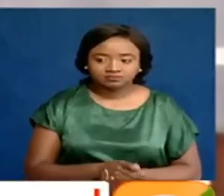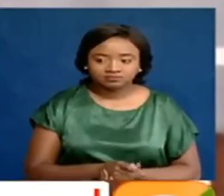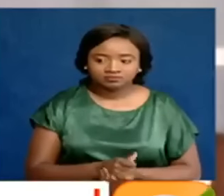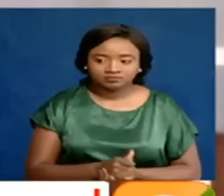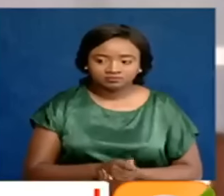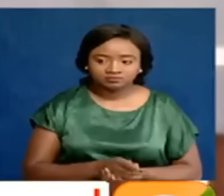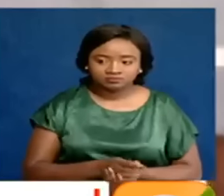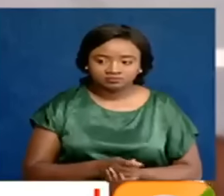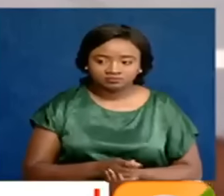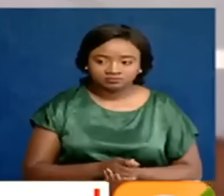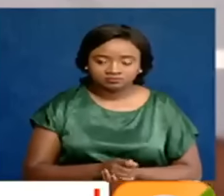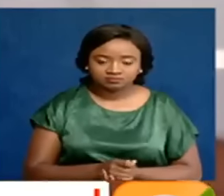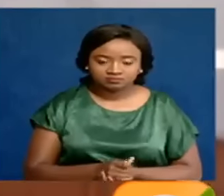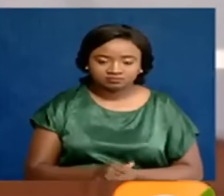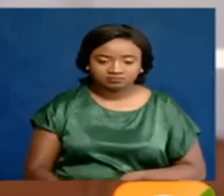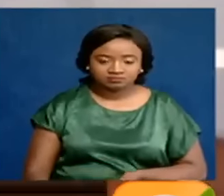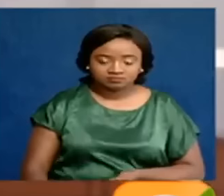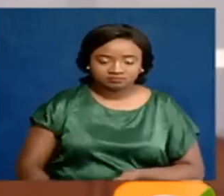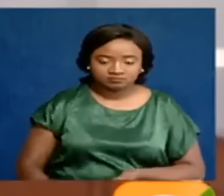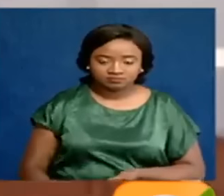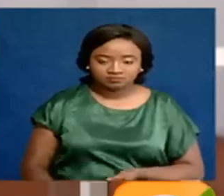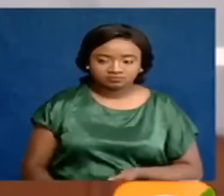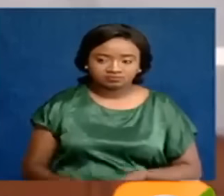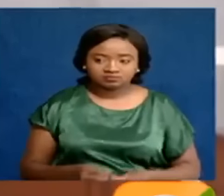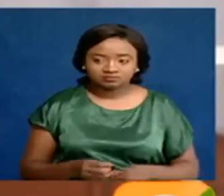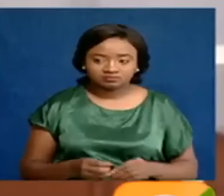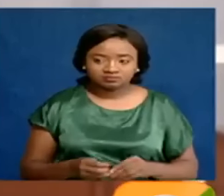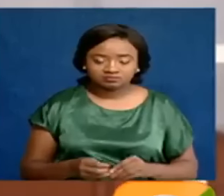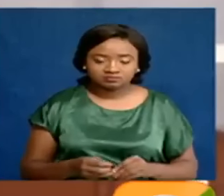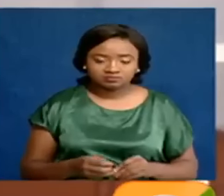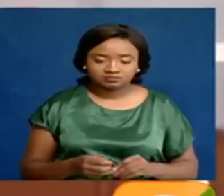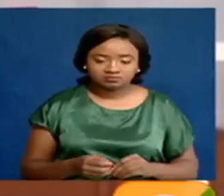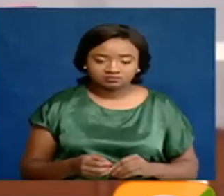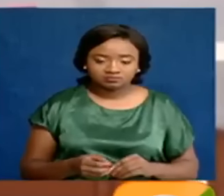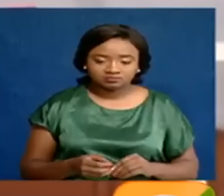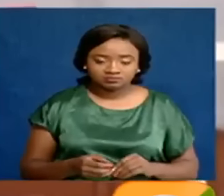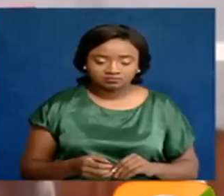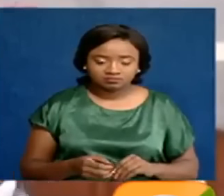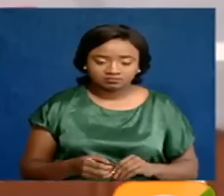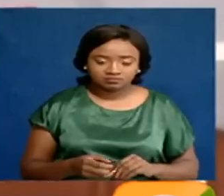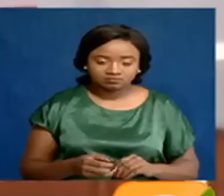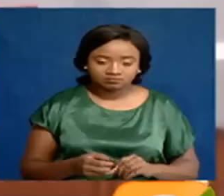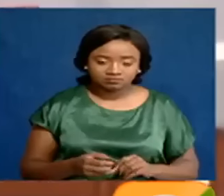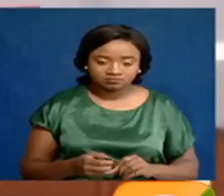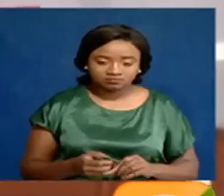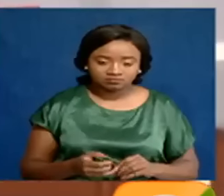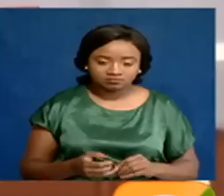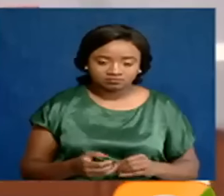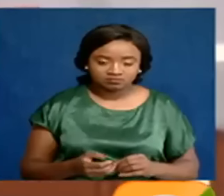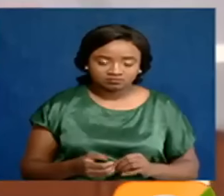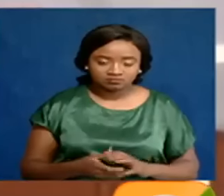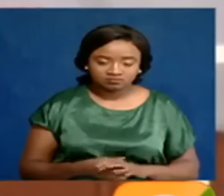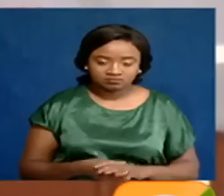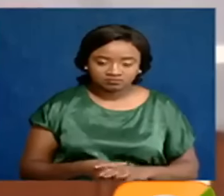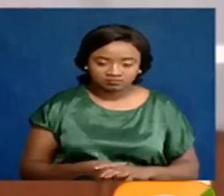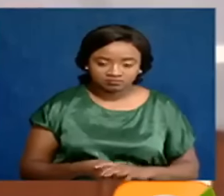Hata sahi president amesema ni mbaya. Hakukuwa na haja ya kumpigia makofi kwa sababu haikutoka kwa roho yake.